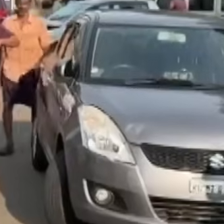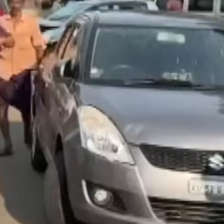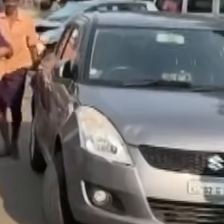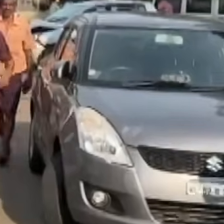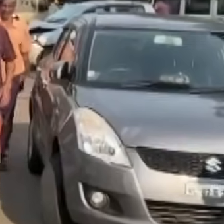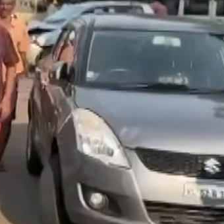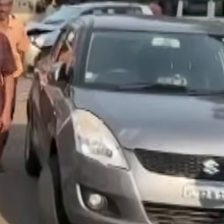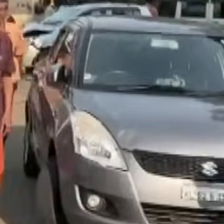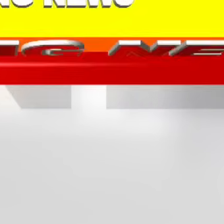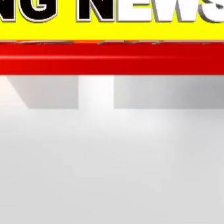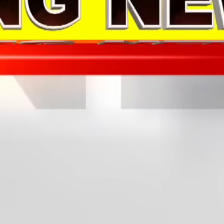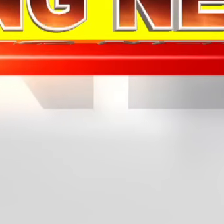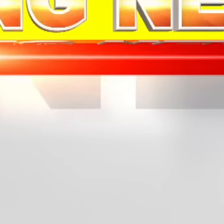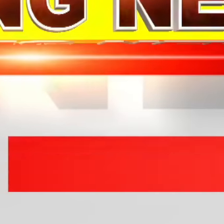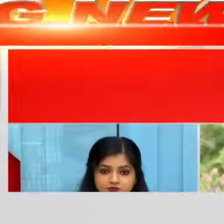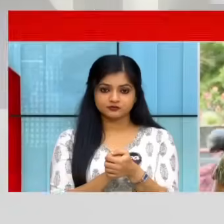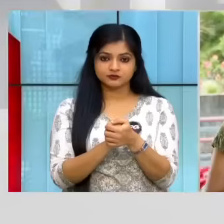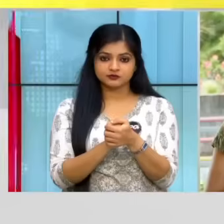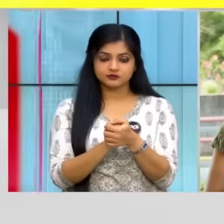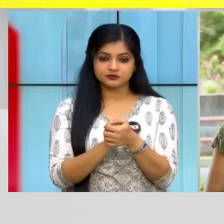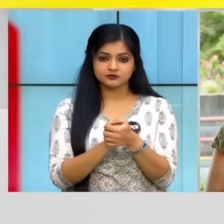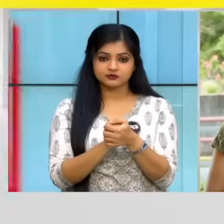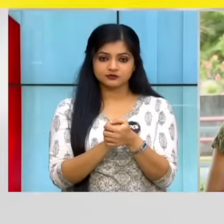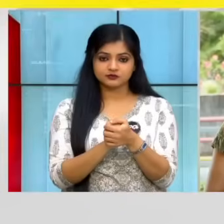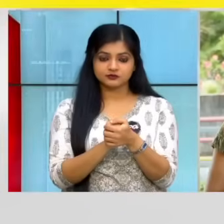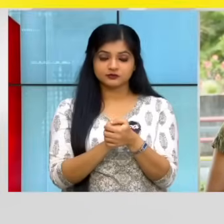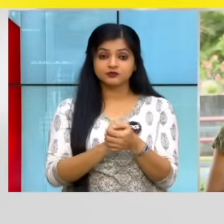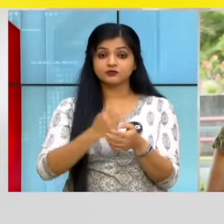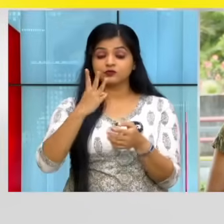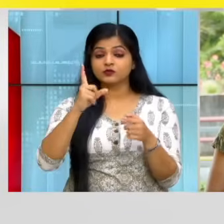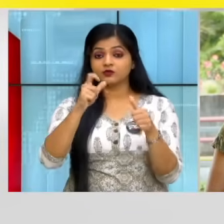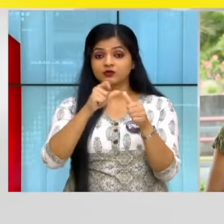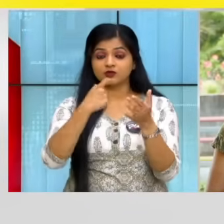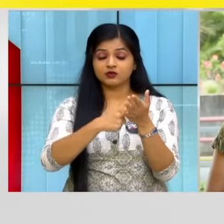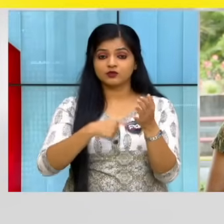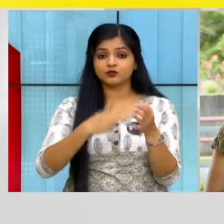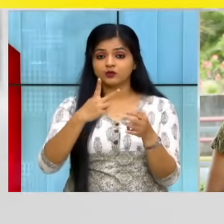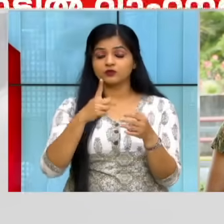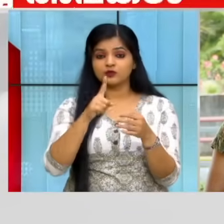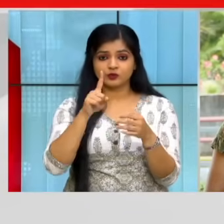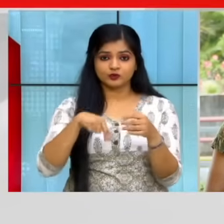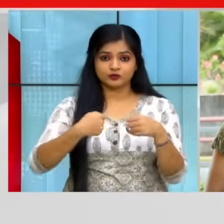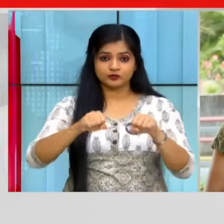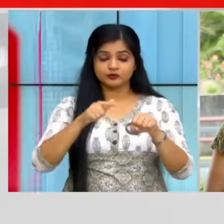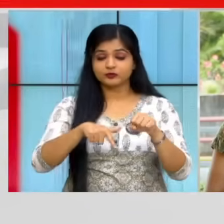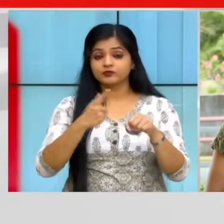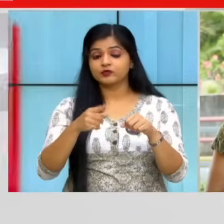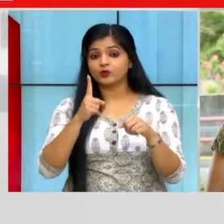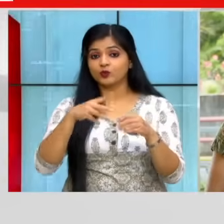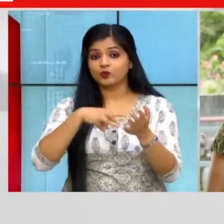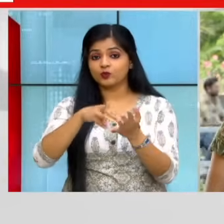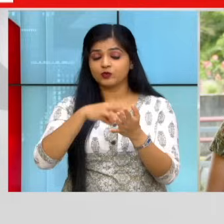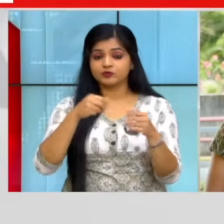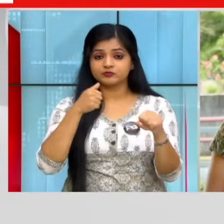പോവുകയായിരുന്ന വാഹനങ്ങളാണ് ഈ അപകടത്തിൽപ്പെട്ടിരിക്കുന്നത്. ഇപ്പോൾ 3 കാറും ഒരു 2 വീലർ ഒപ്പം തന്നെ ഒരു ഓട്ടോറിക്ഷയും കൂട്ടിയിടിച്ചാണ് അപകടം ഉണ്ടായിരിക്കുന്നത്. ഇതിൽ